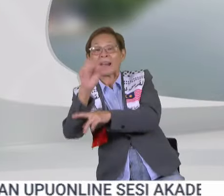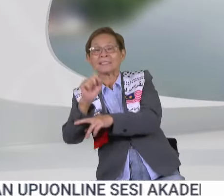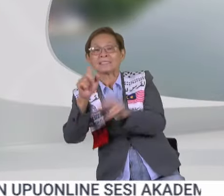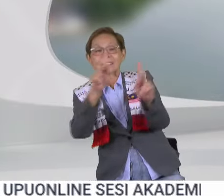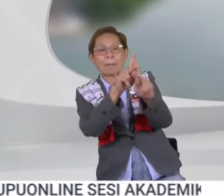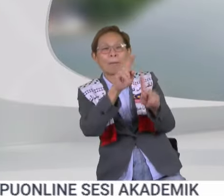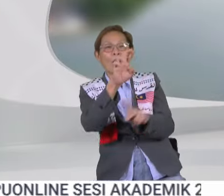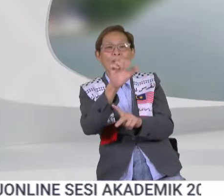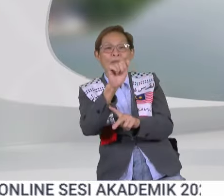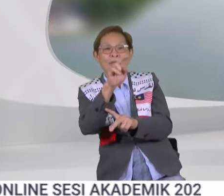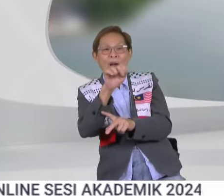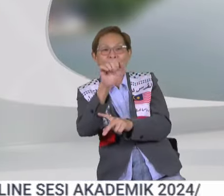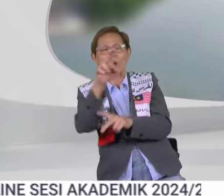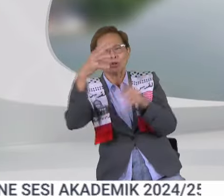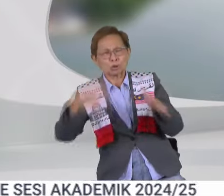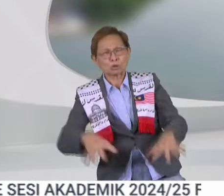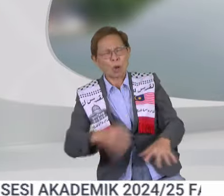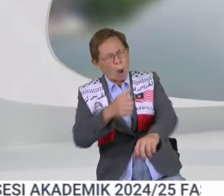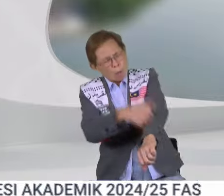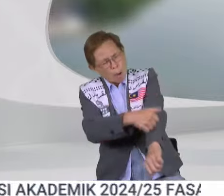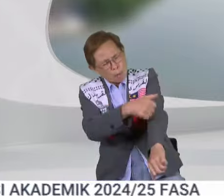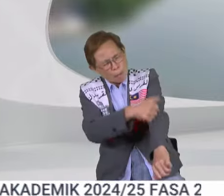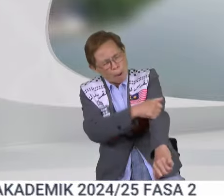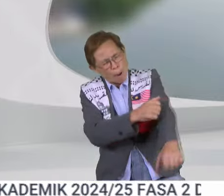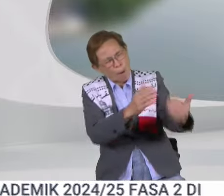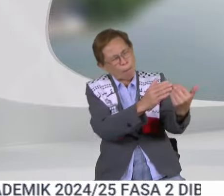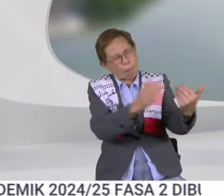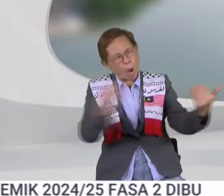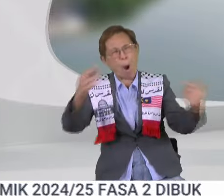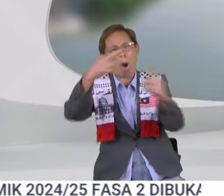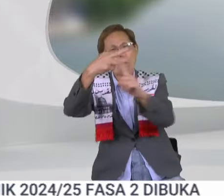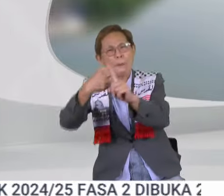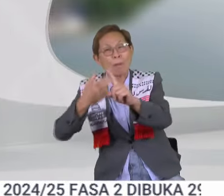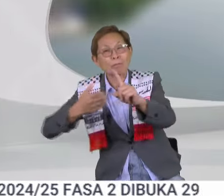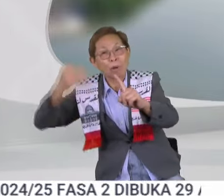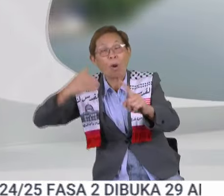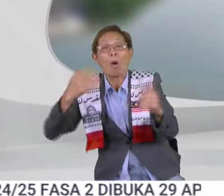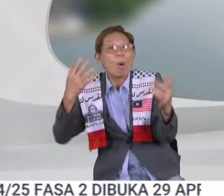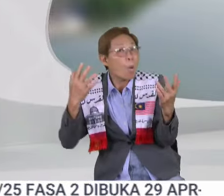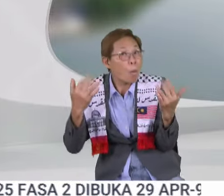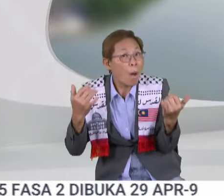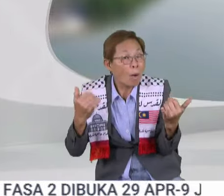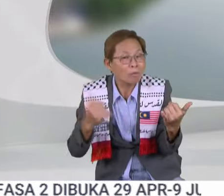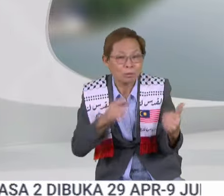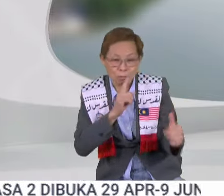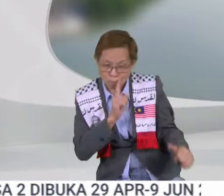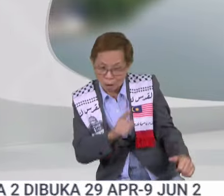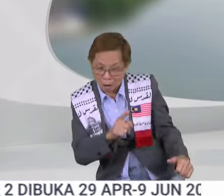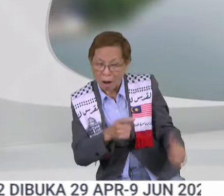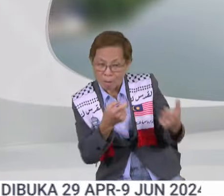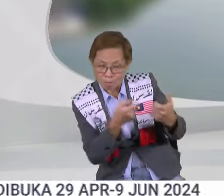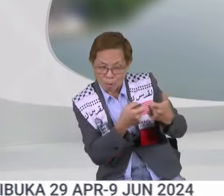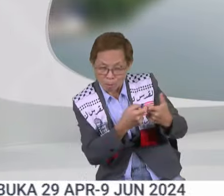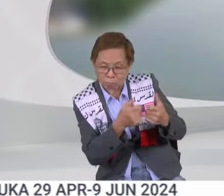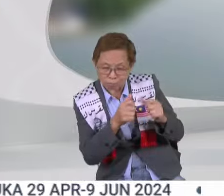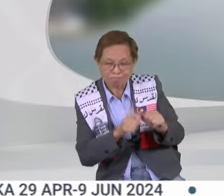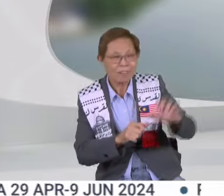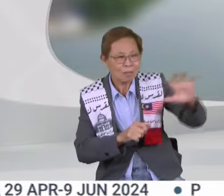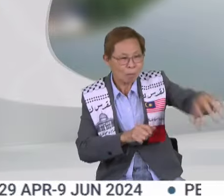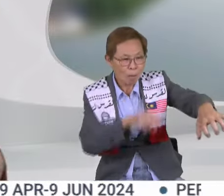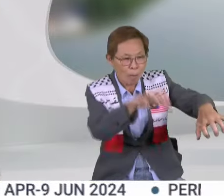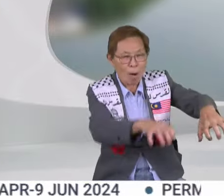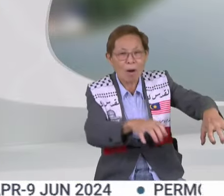Randagong Ranau selepas bertungkus lumus sepanjang bulan Ramadan lalu. Langkah itu bagi memastikan bekalan elektrik ke kawasan